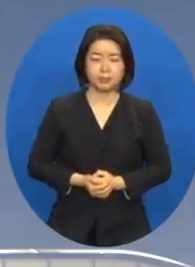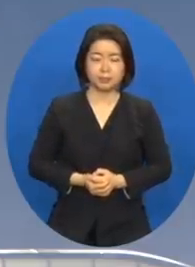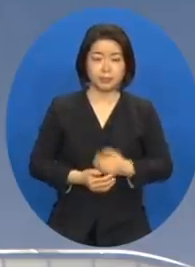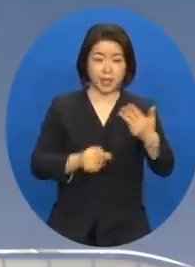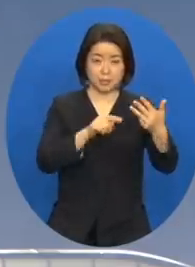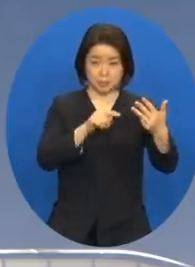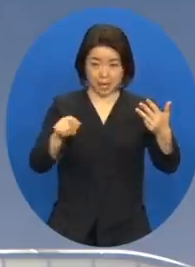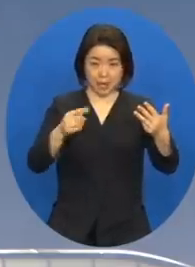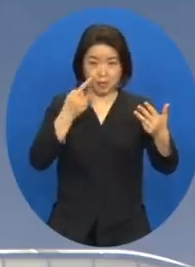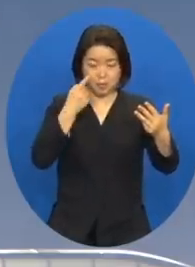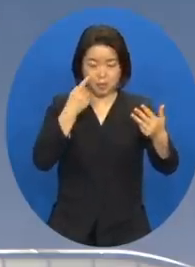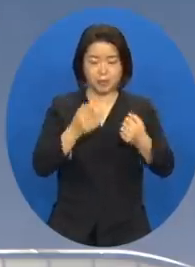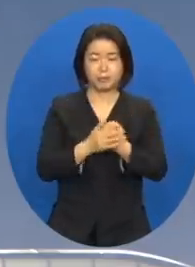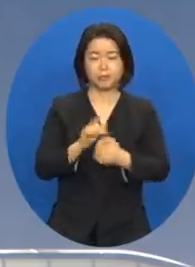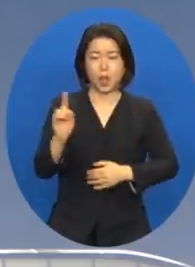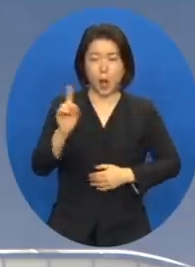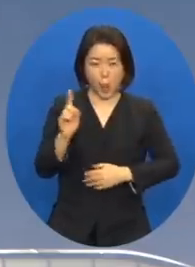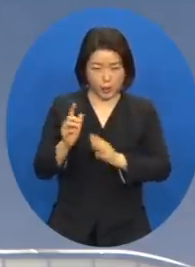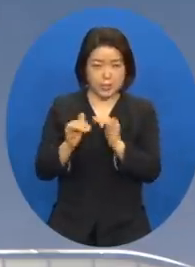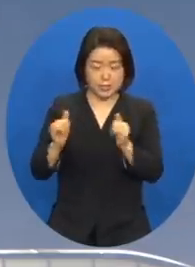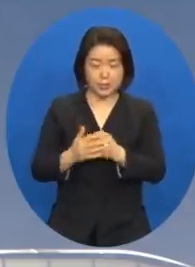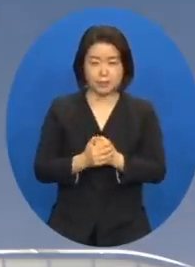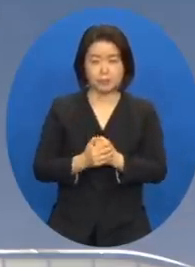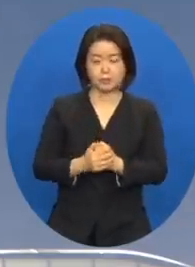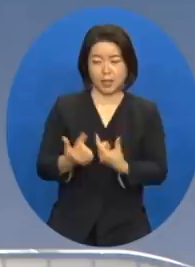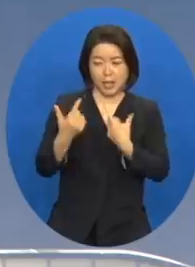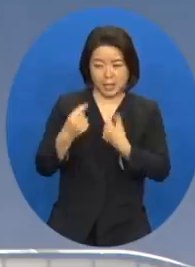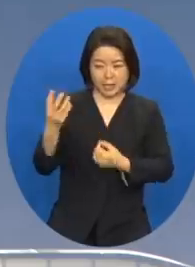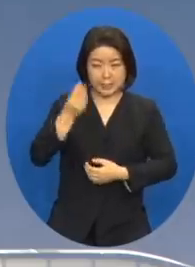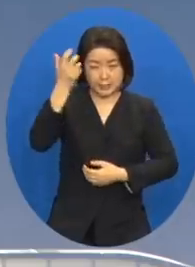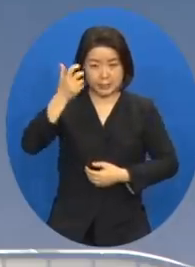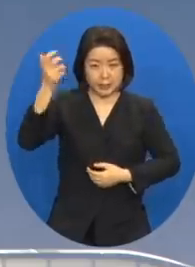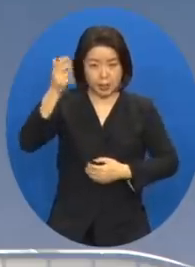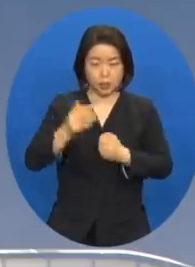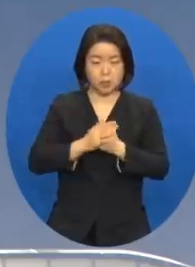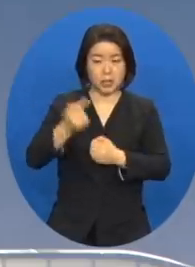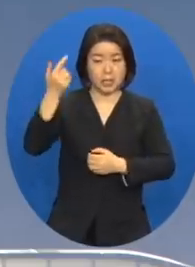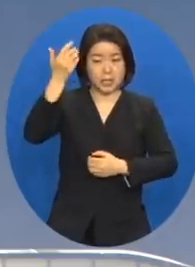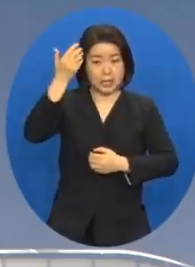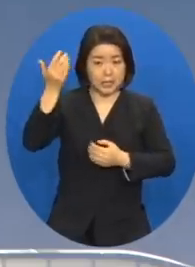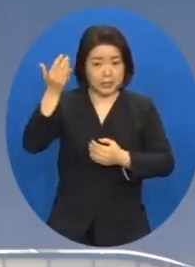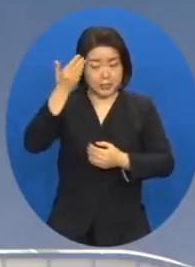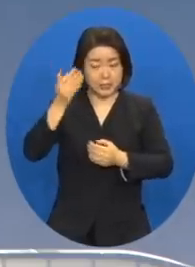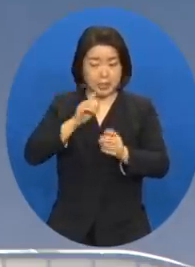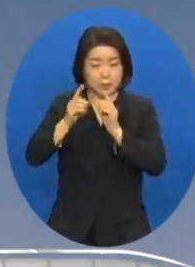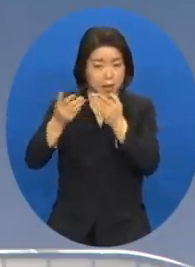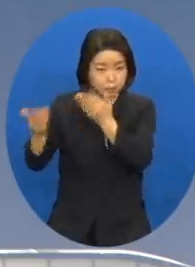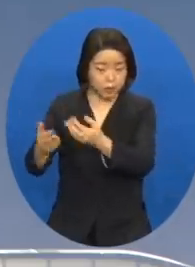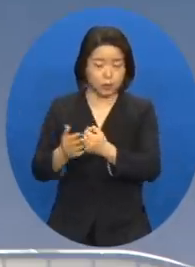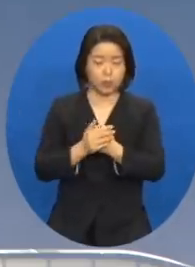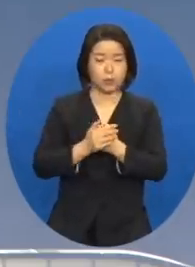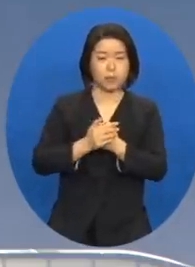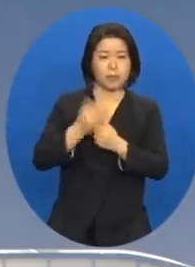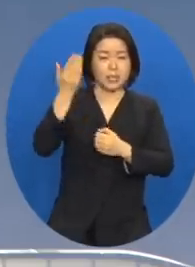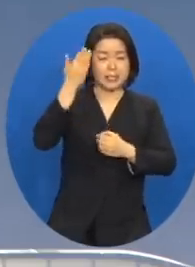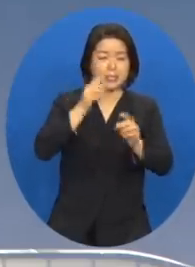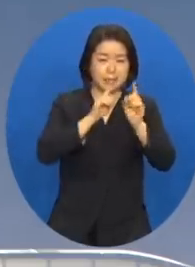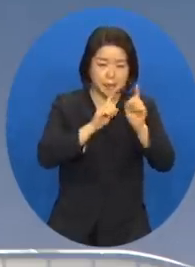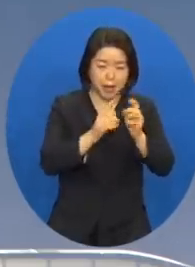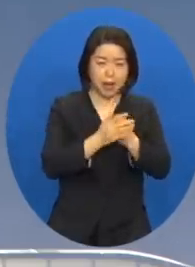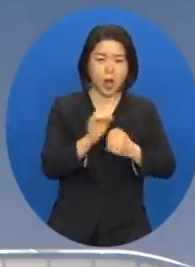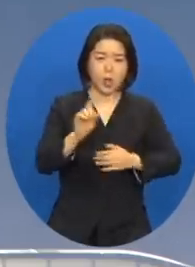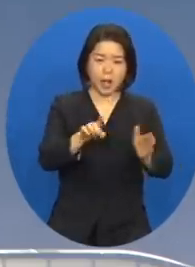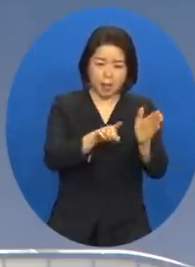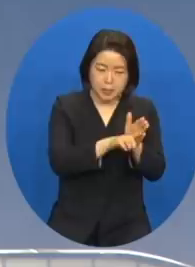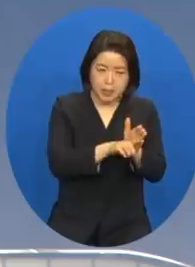8절부터 보면 어떤 사람에게는 같은 성령으로 지혜의 말씀을 주시고 어떤 사람에게는 지식의 말씀, 어떤 사람에게는